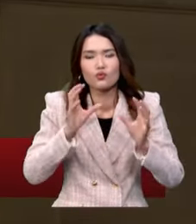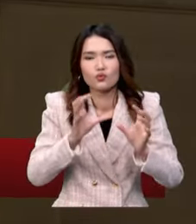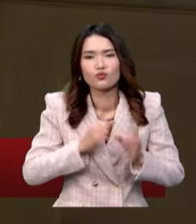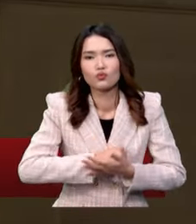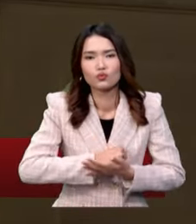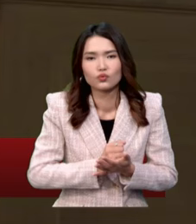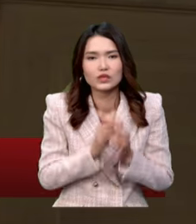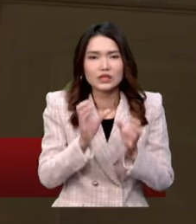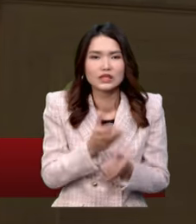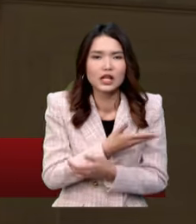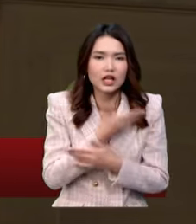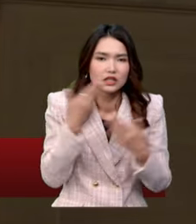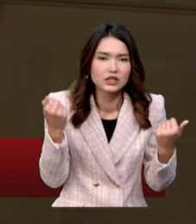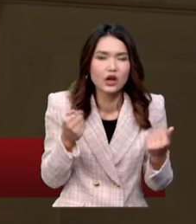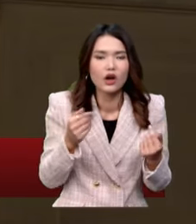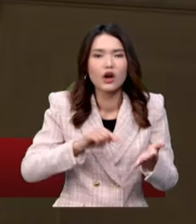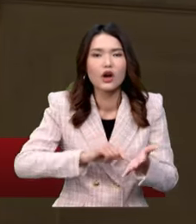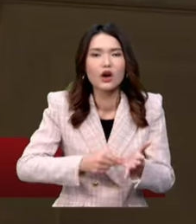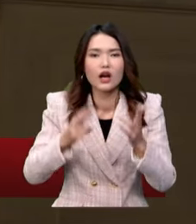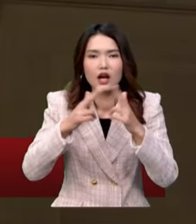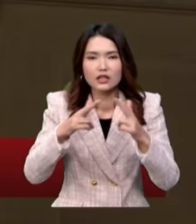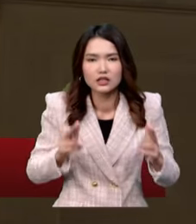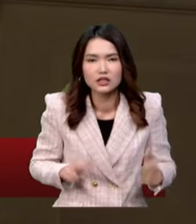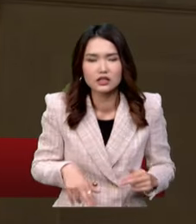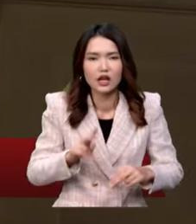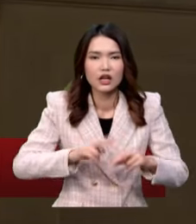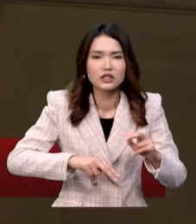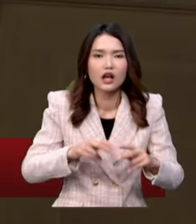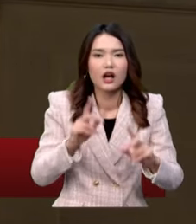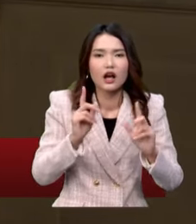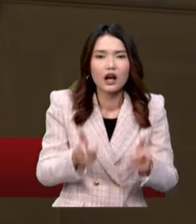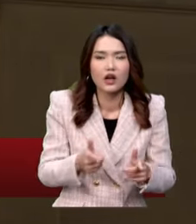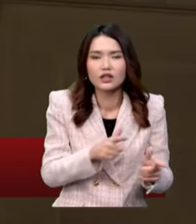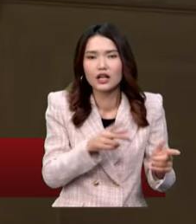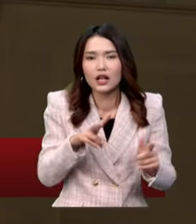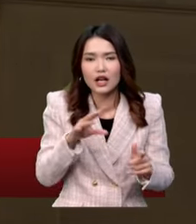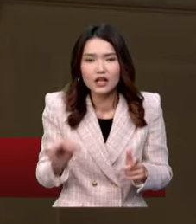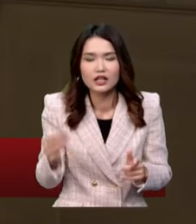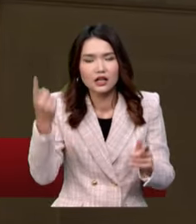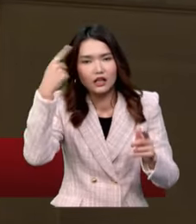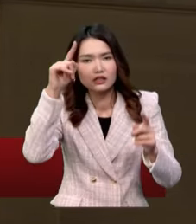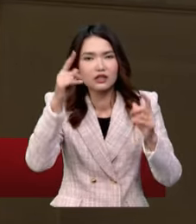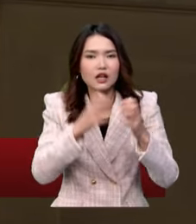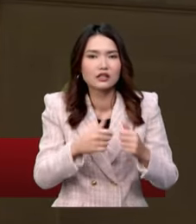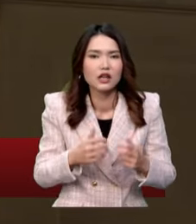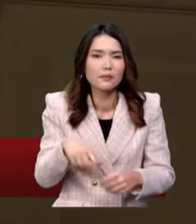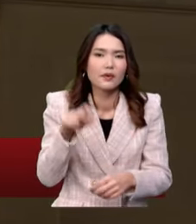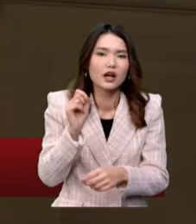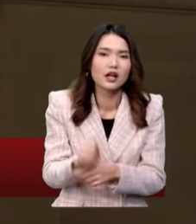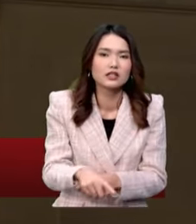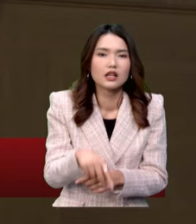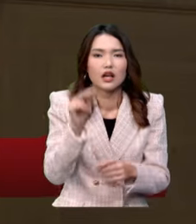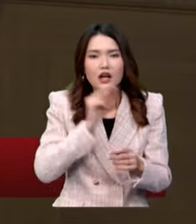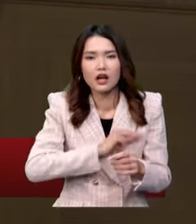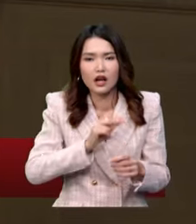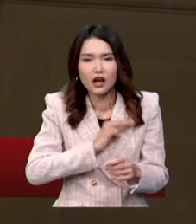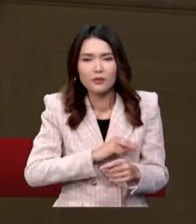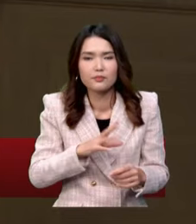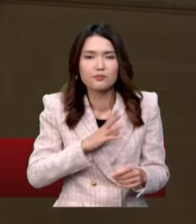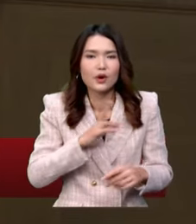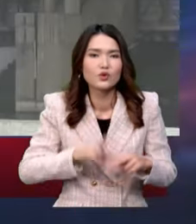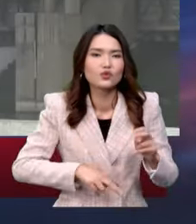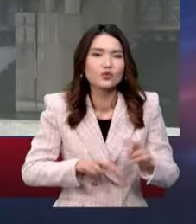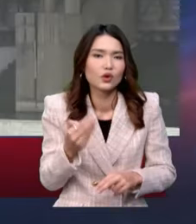тех незаконных объектов, зданий и сооружений, которые, по которым разработана и заказана разработка проектов